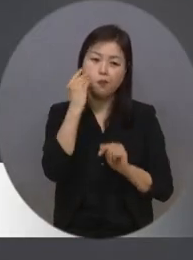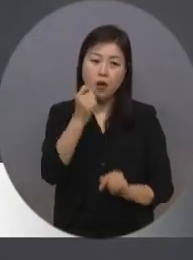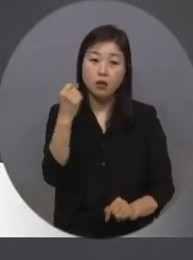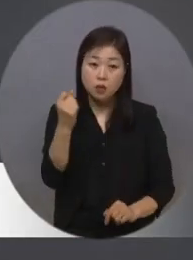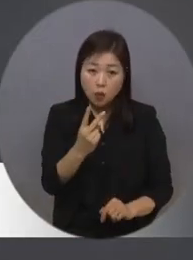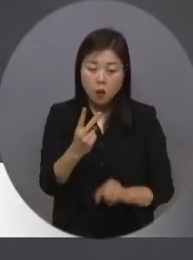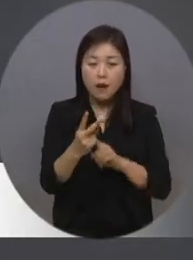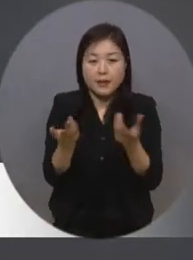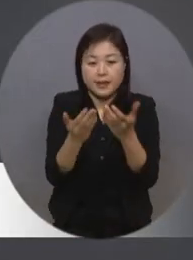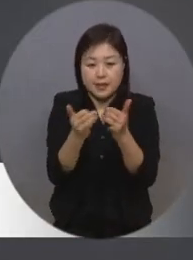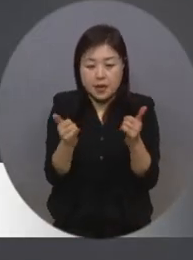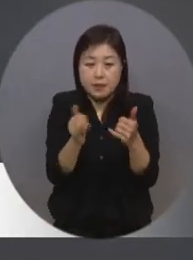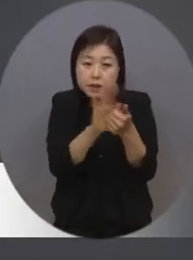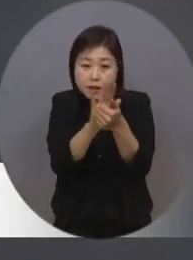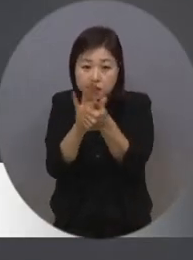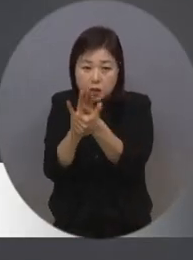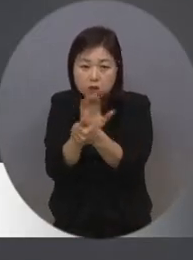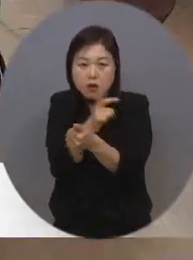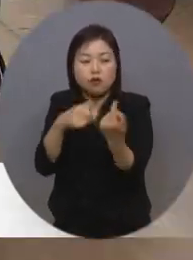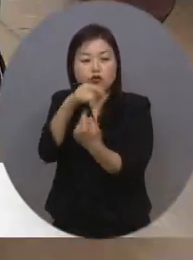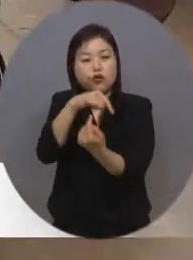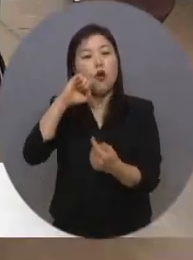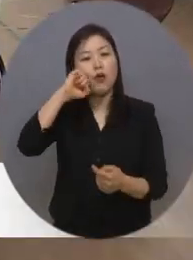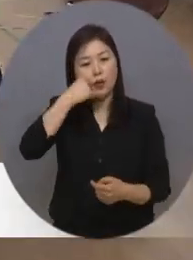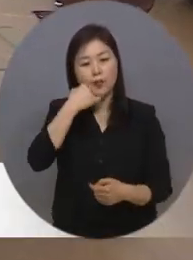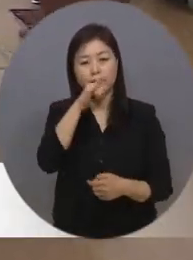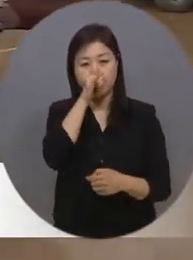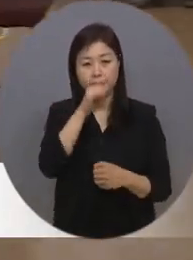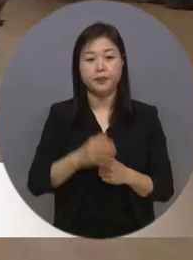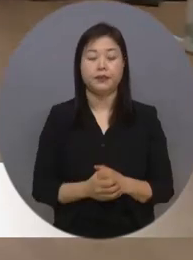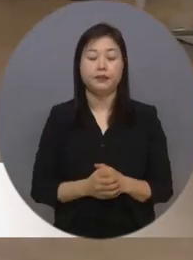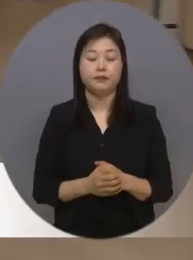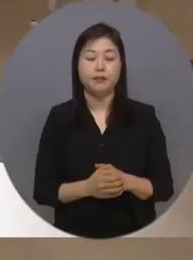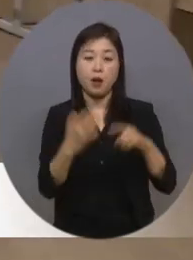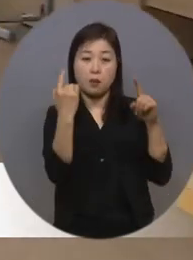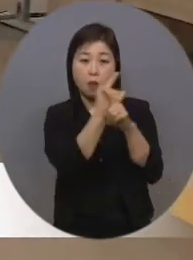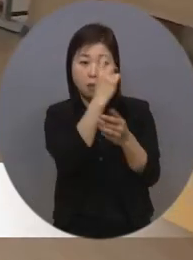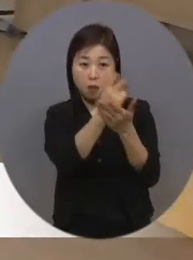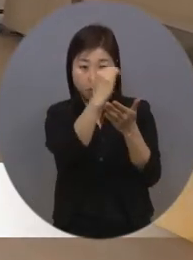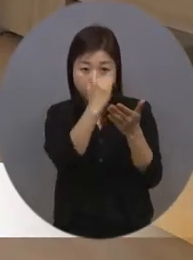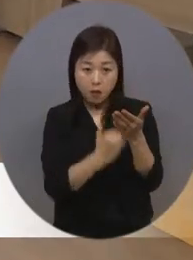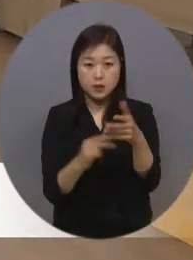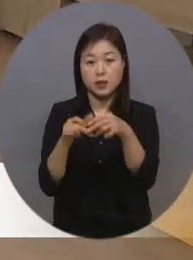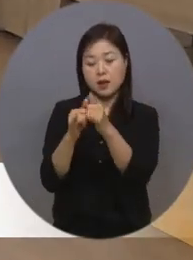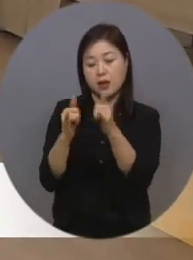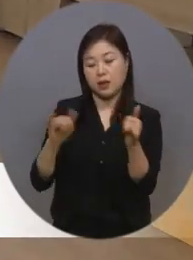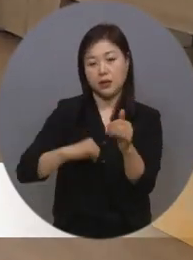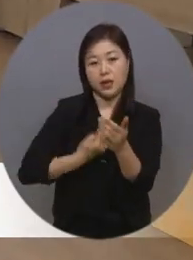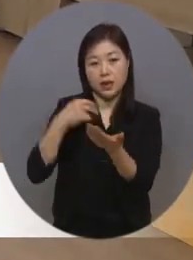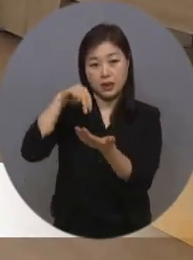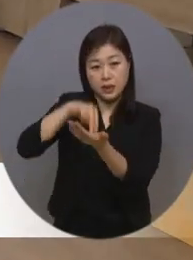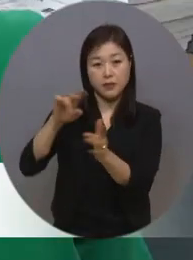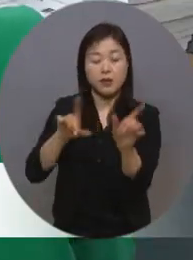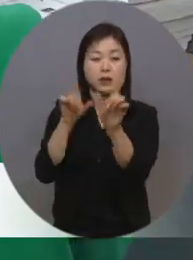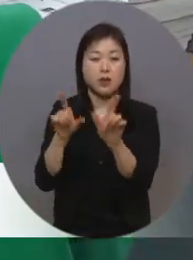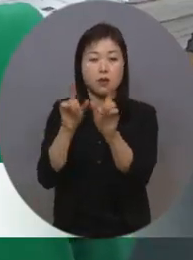처옥에선 등 여러 운영의 어려움이 있습니다 이에 개정안에서는 장애인 자립생활지원센터를